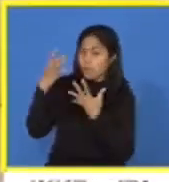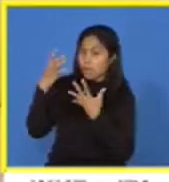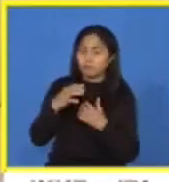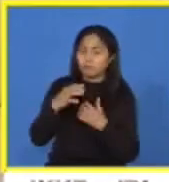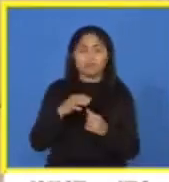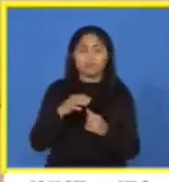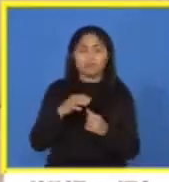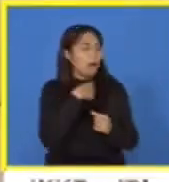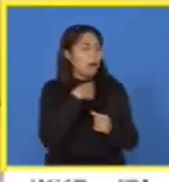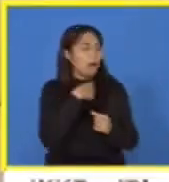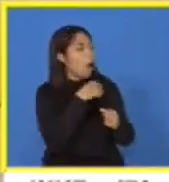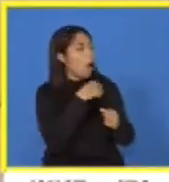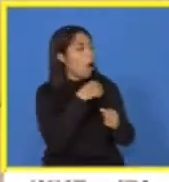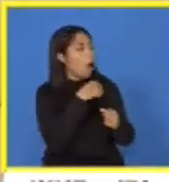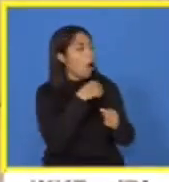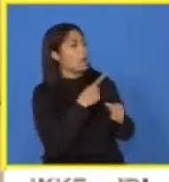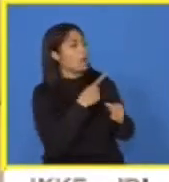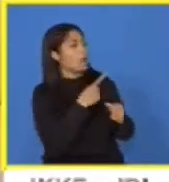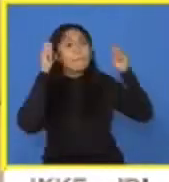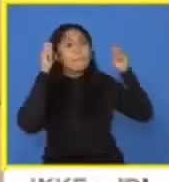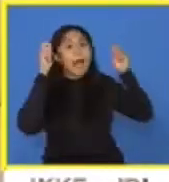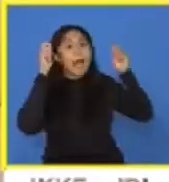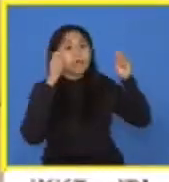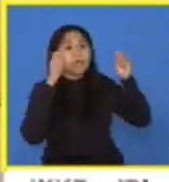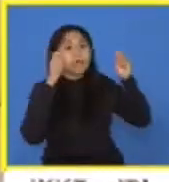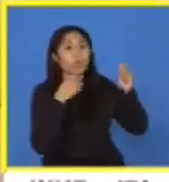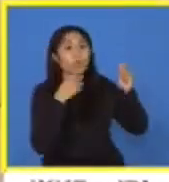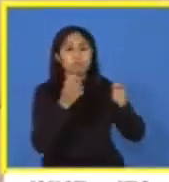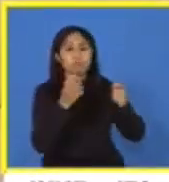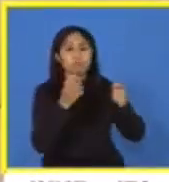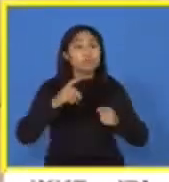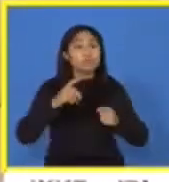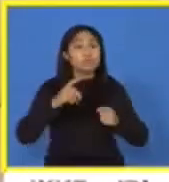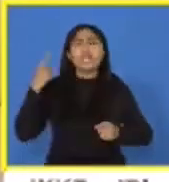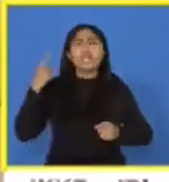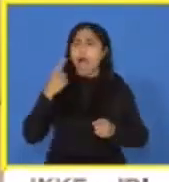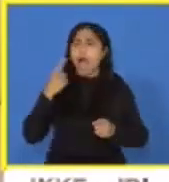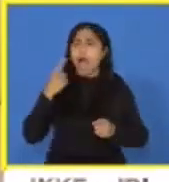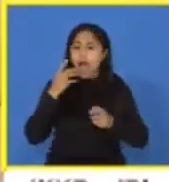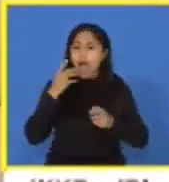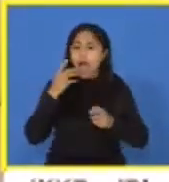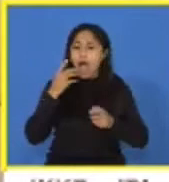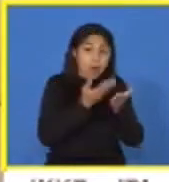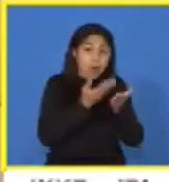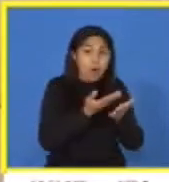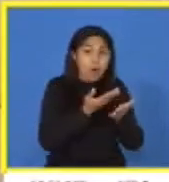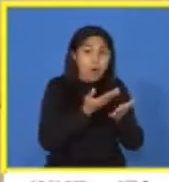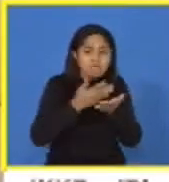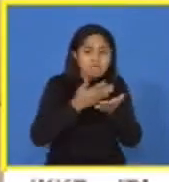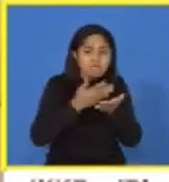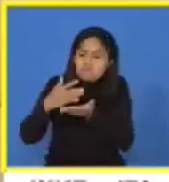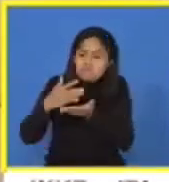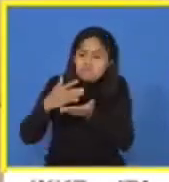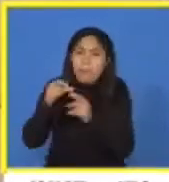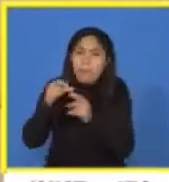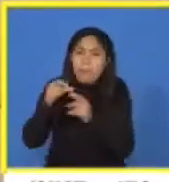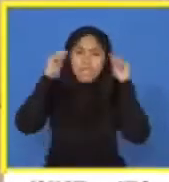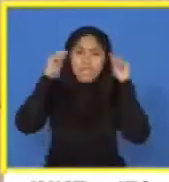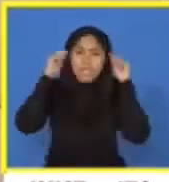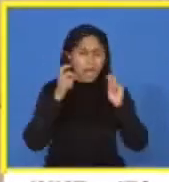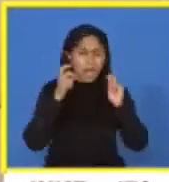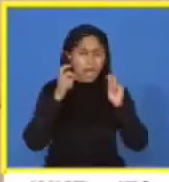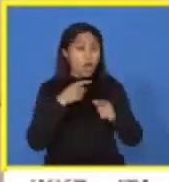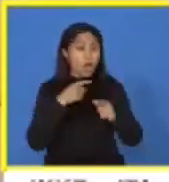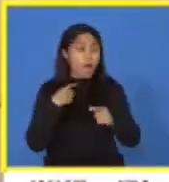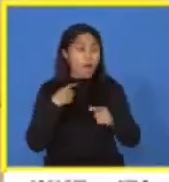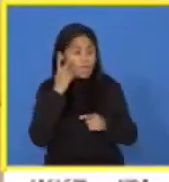atau kami sosialisasi, kami sering membawa masker. Jadi kami melihat masyarakat atau